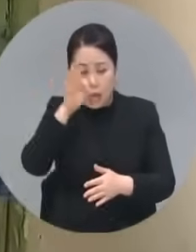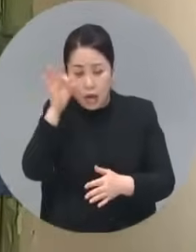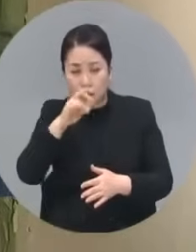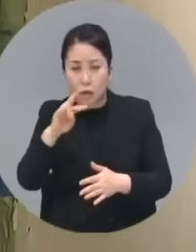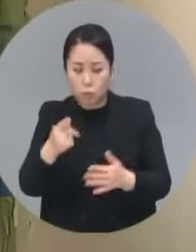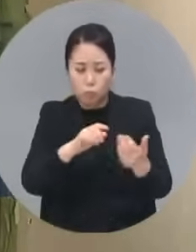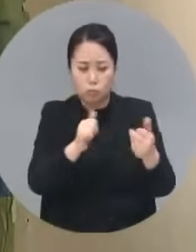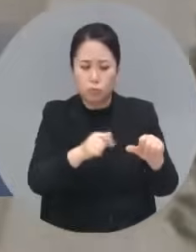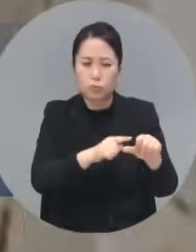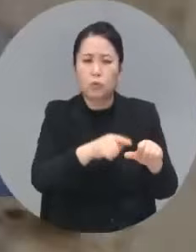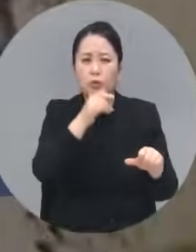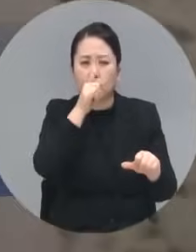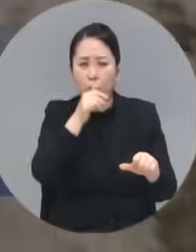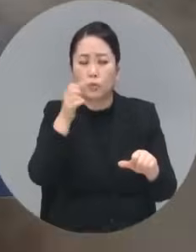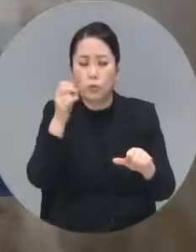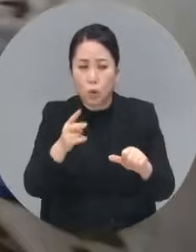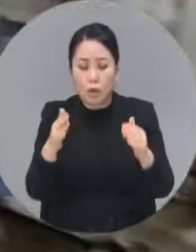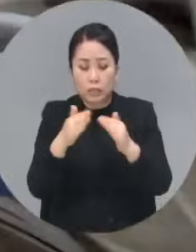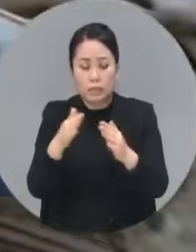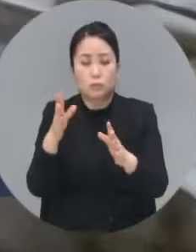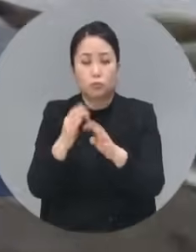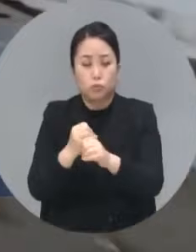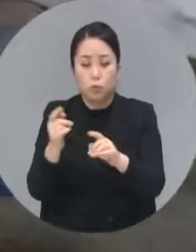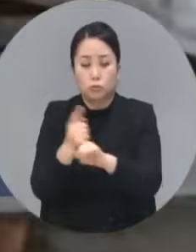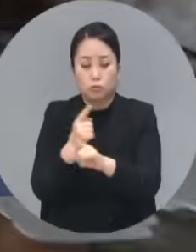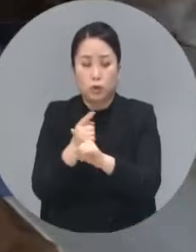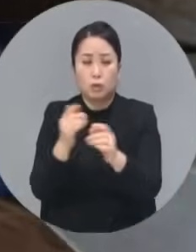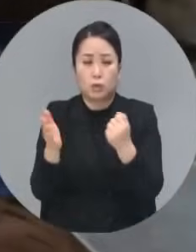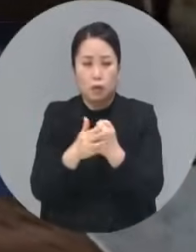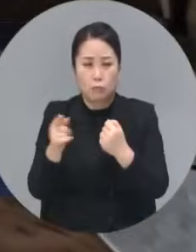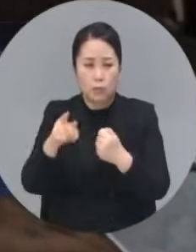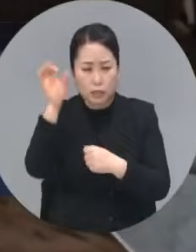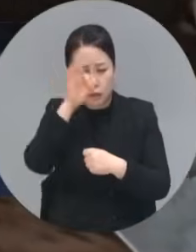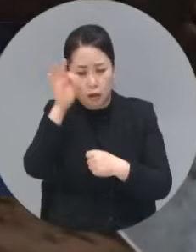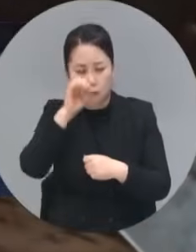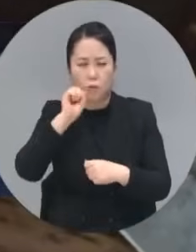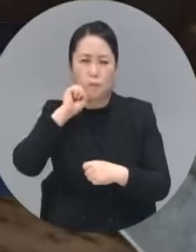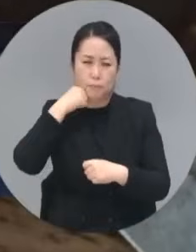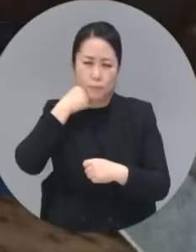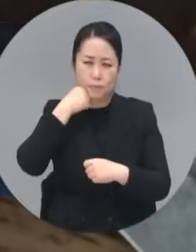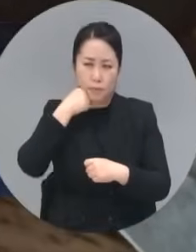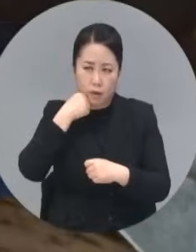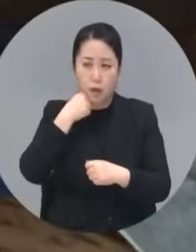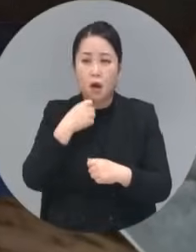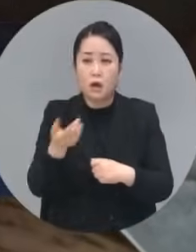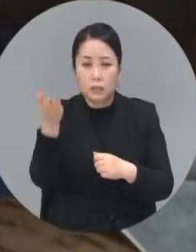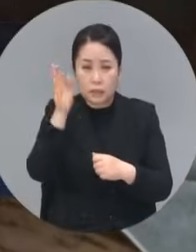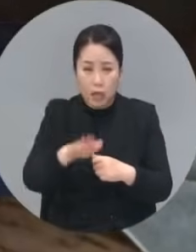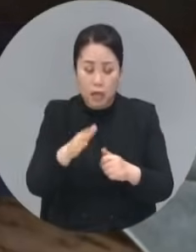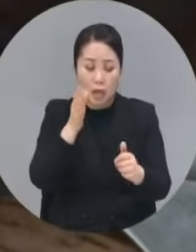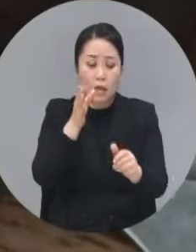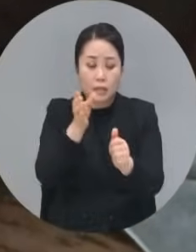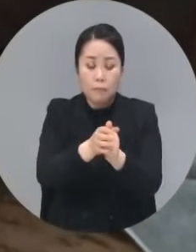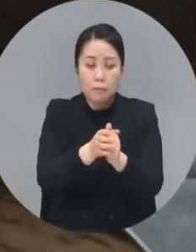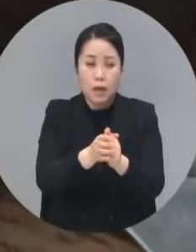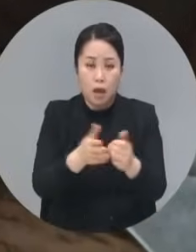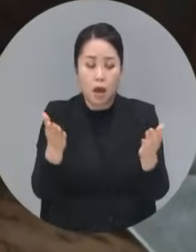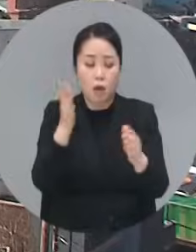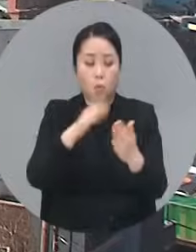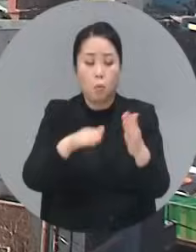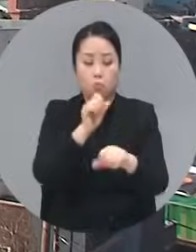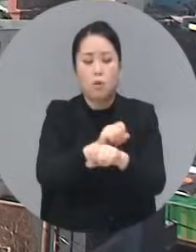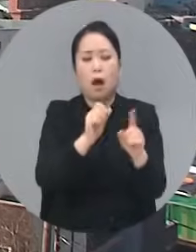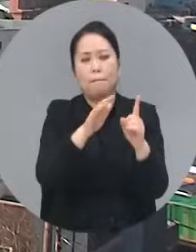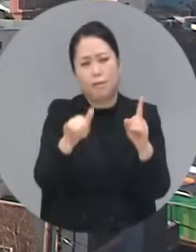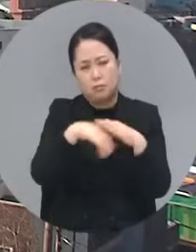수정이 됐는데 이게 현행화가 안 돼서 찾기 어려워서 좀 말씀 담당자 한 명이 다 처리를 하고 있어서. 이